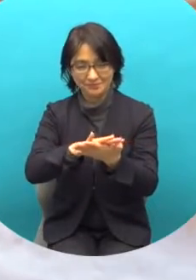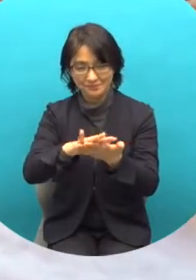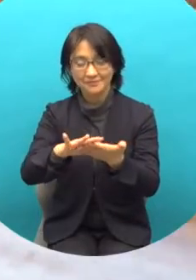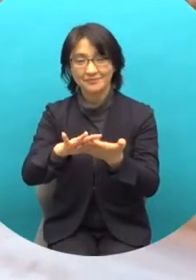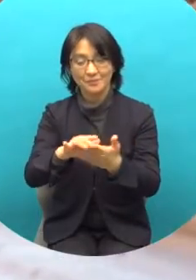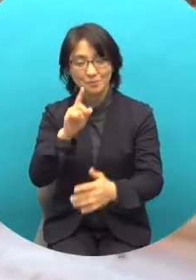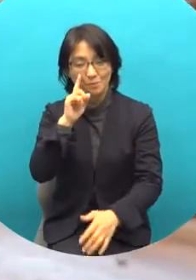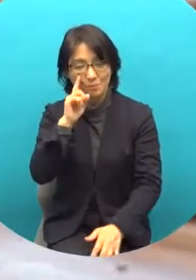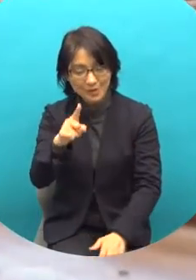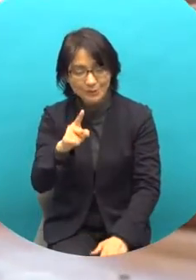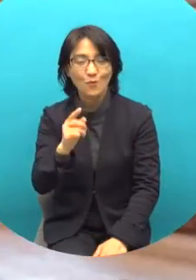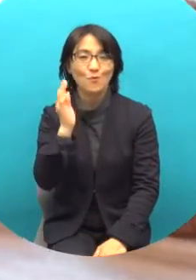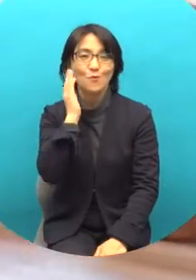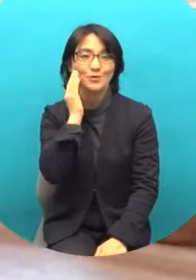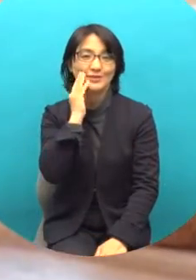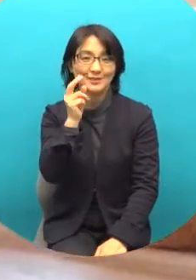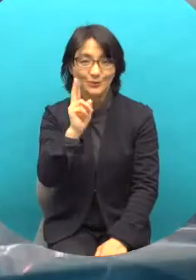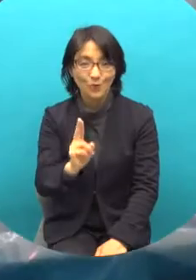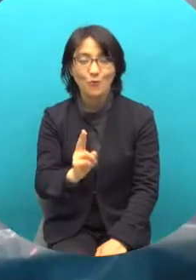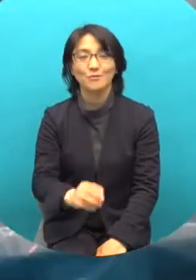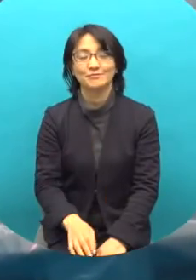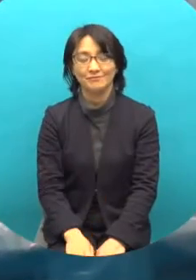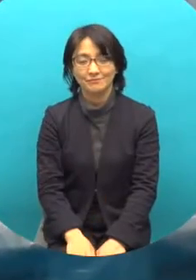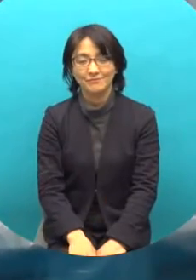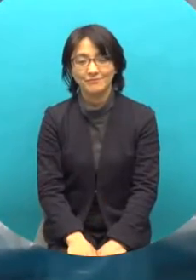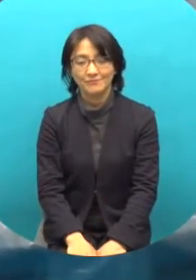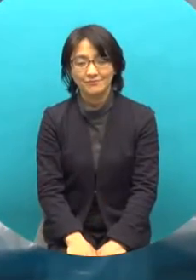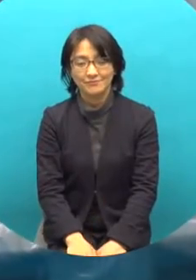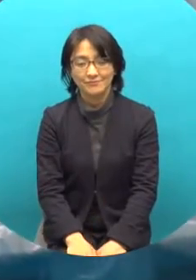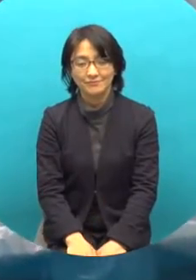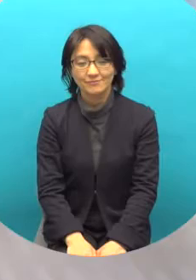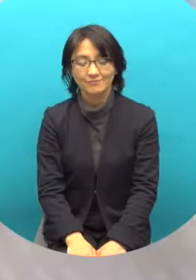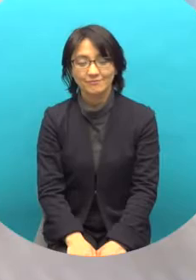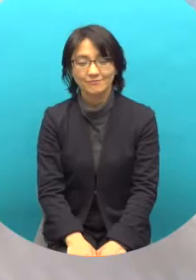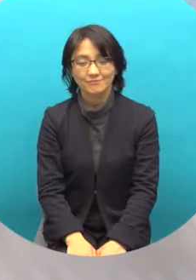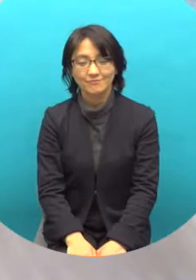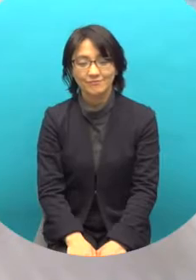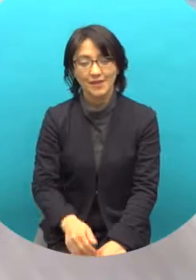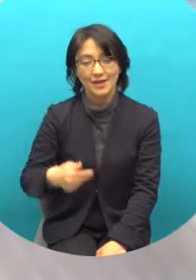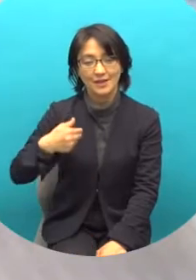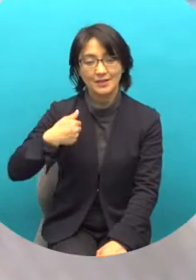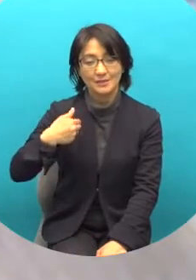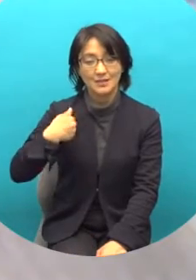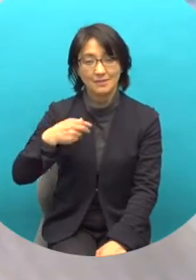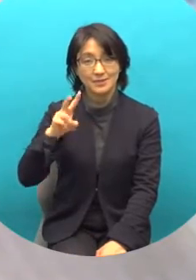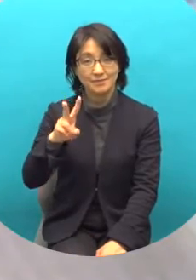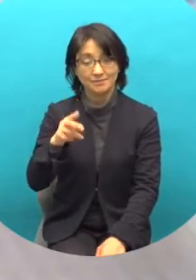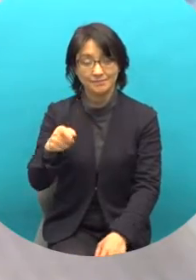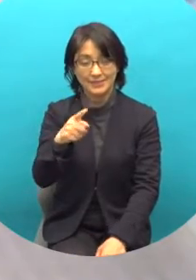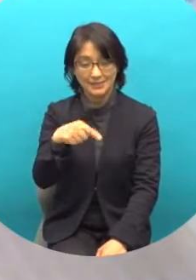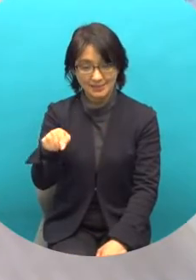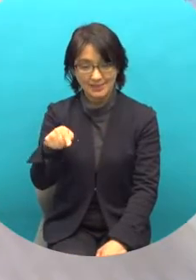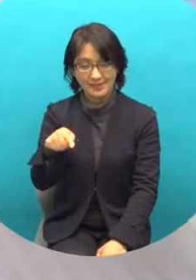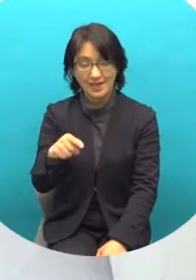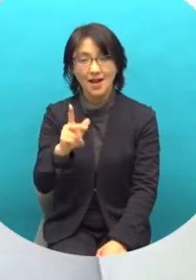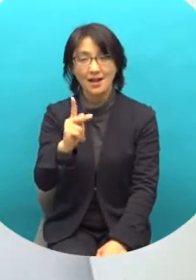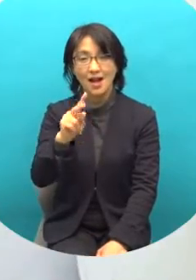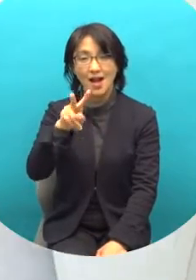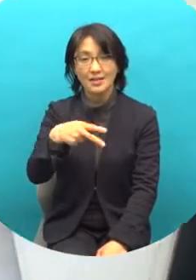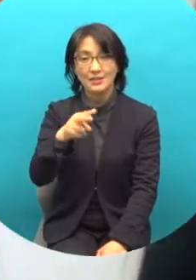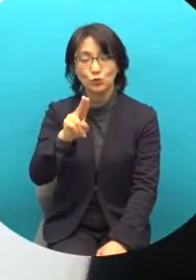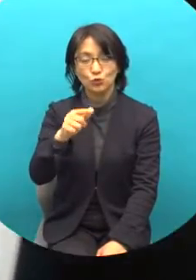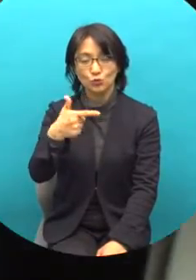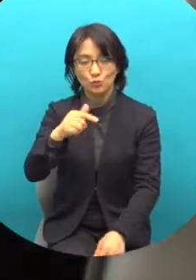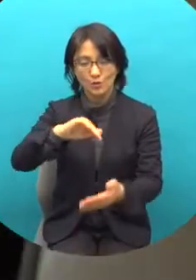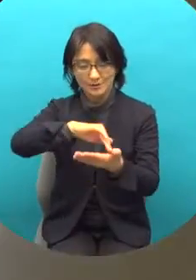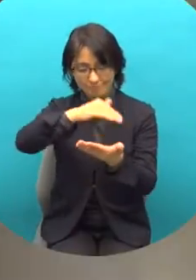美味しい食べ方ではないでしょうか。 キウイフルーツにはビタミン C が多く、カリウムも豊